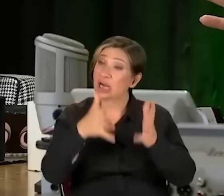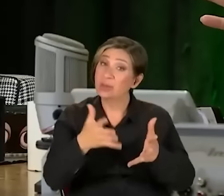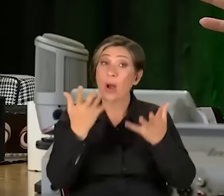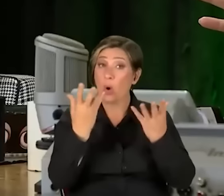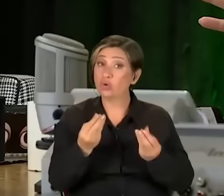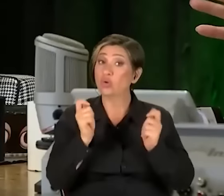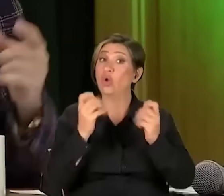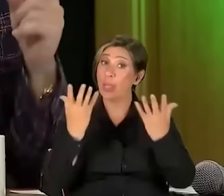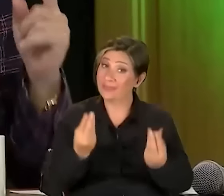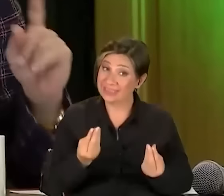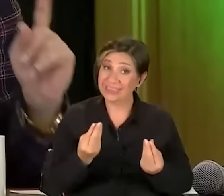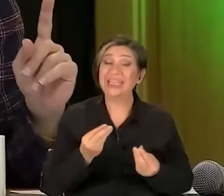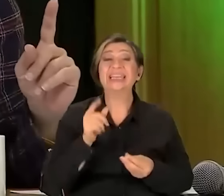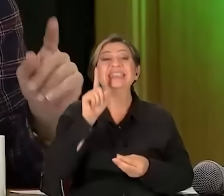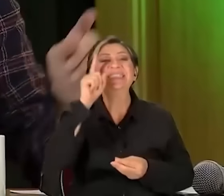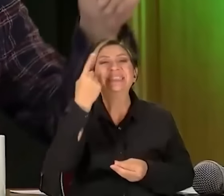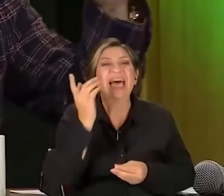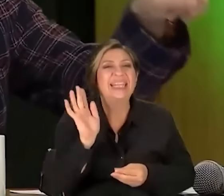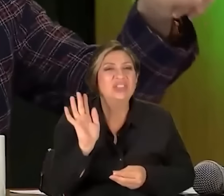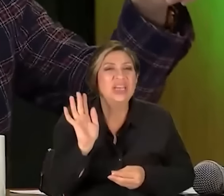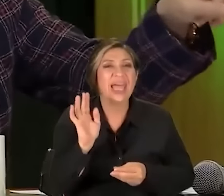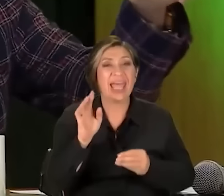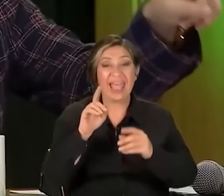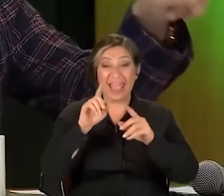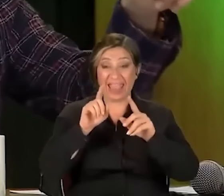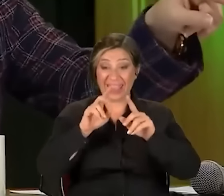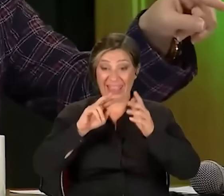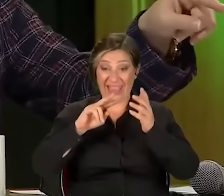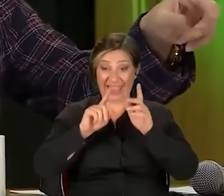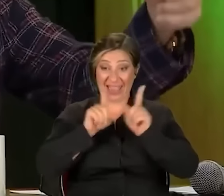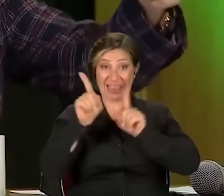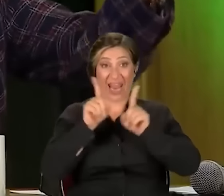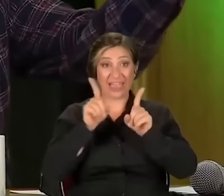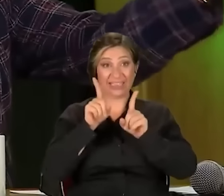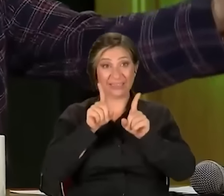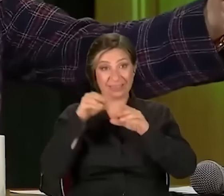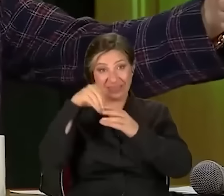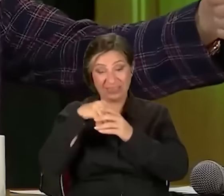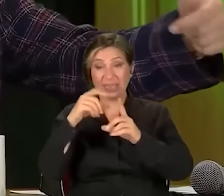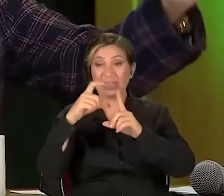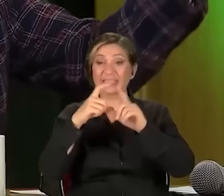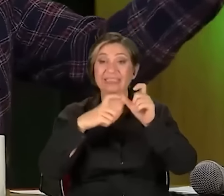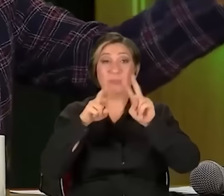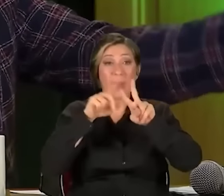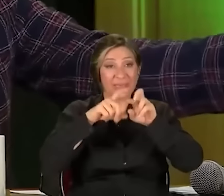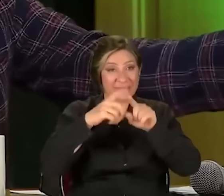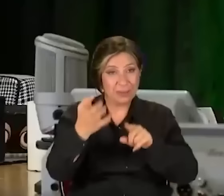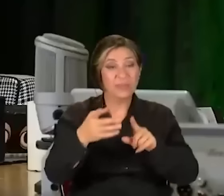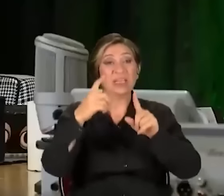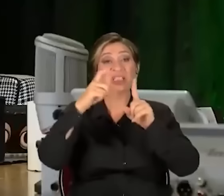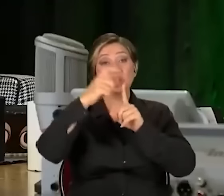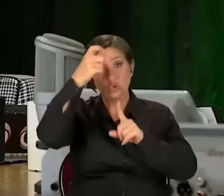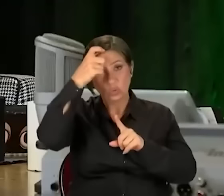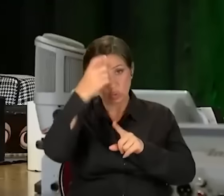zorunda kalabilirsin. Sadece dijital platformlar dışında, yani D-Smart,